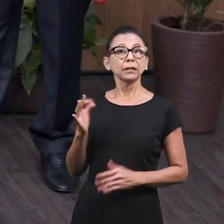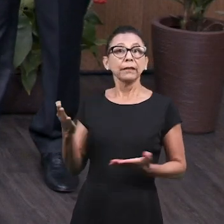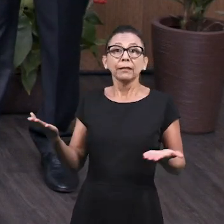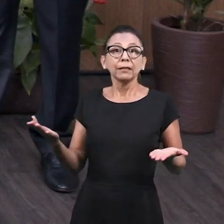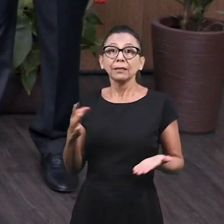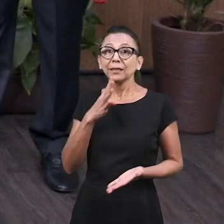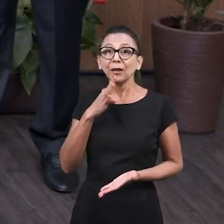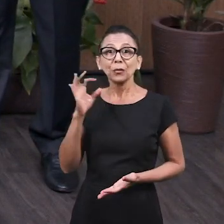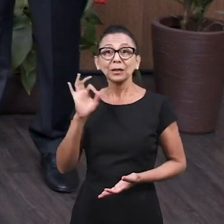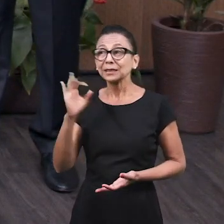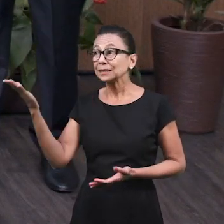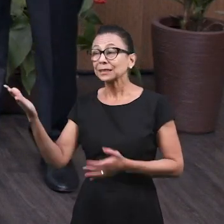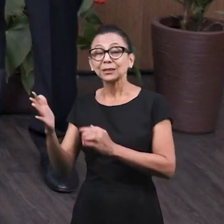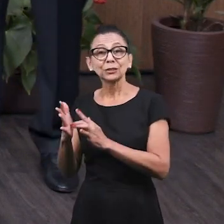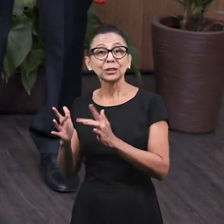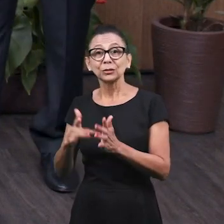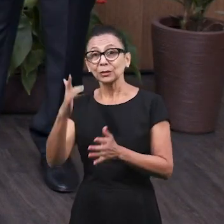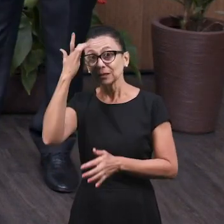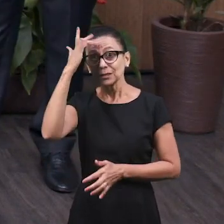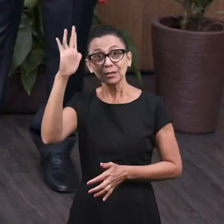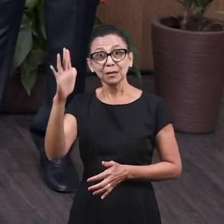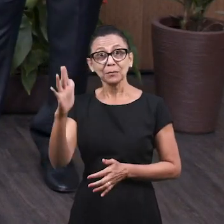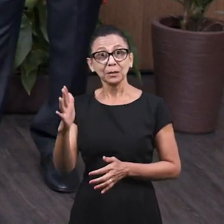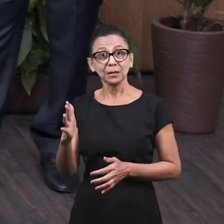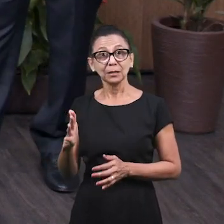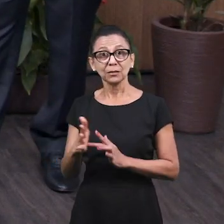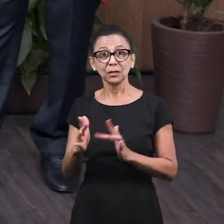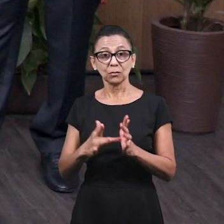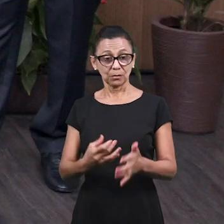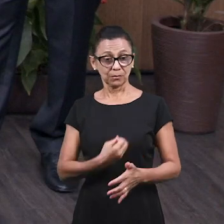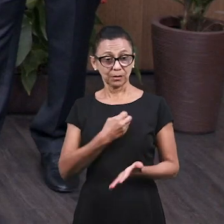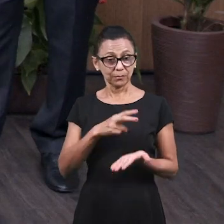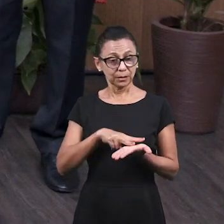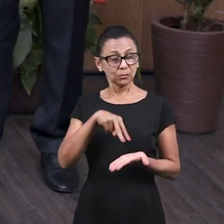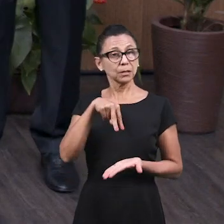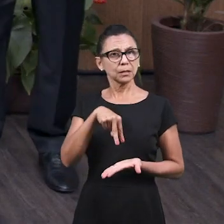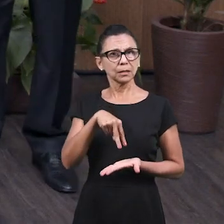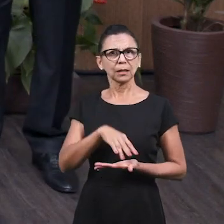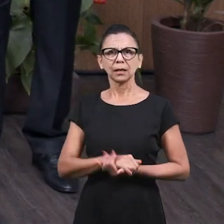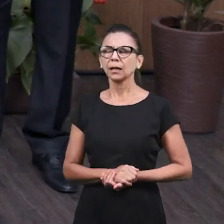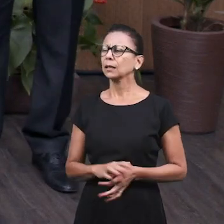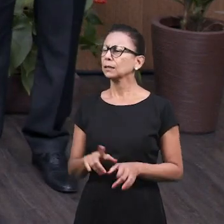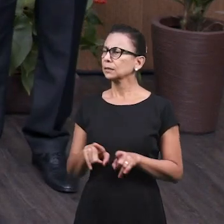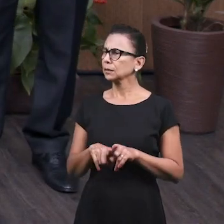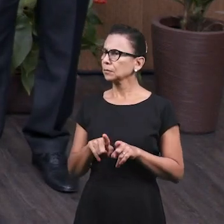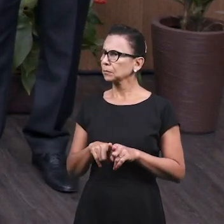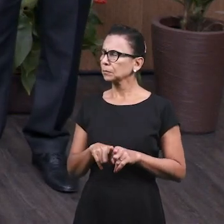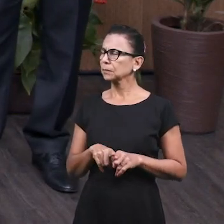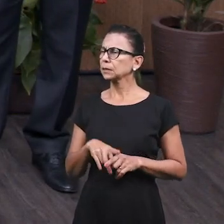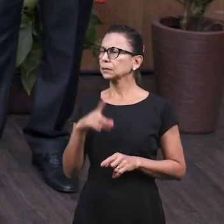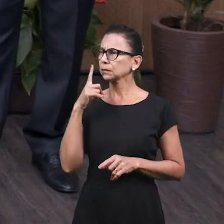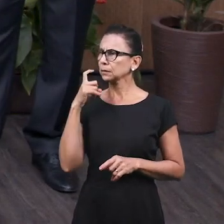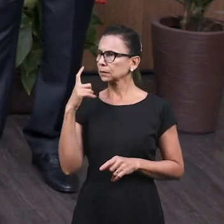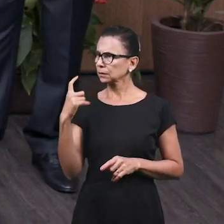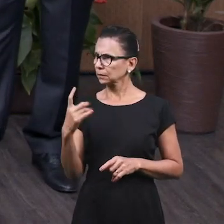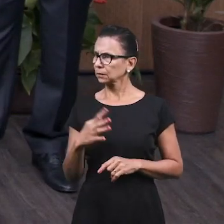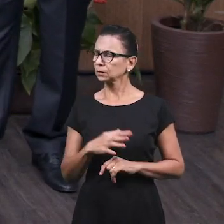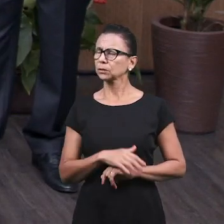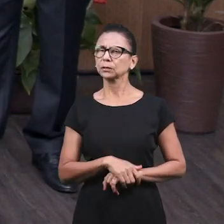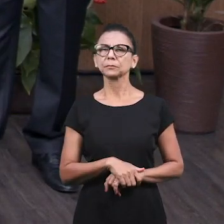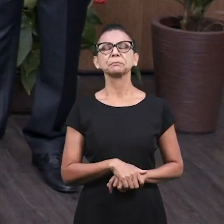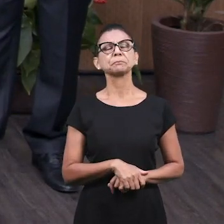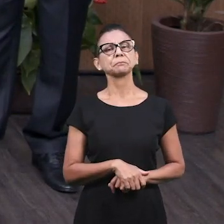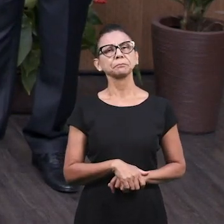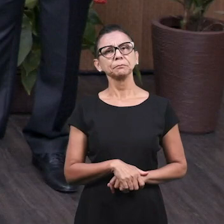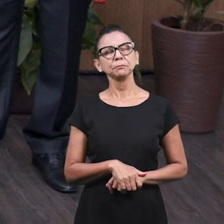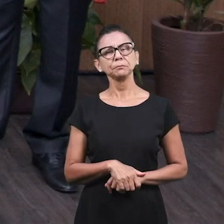узнали его». Они не знали, что Иисус воскрес, что он жив. И вот здесь, что привлекает очень сильно наше